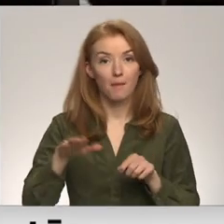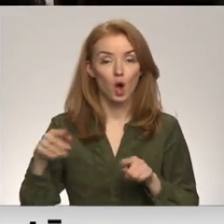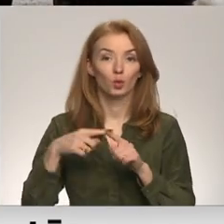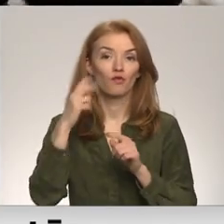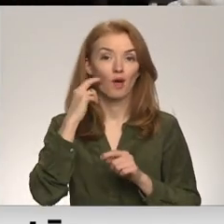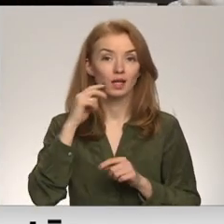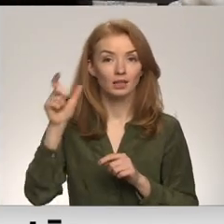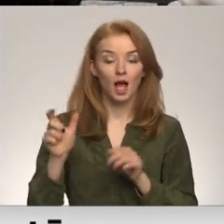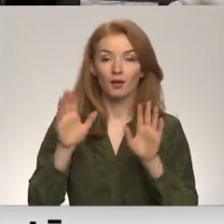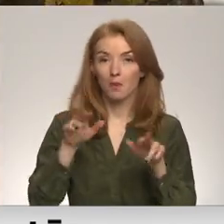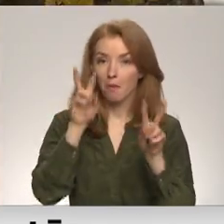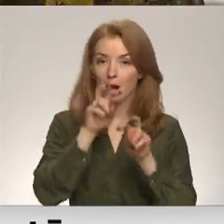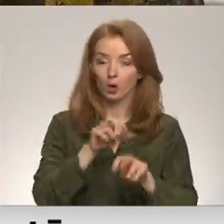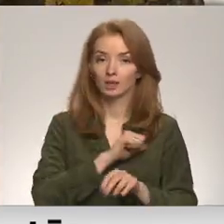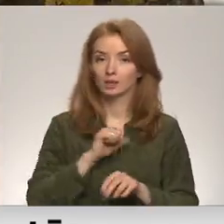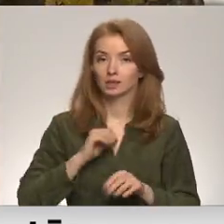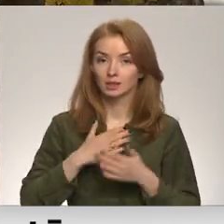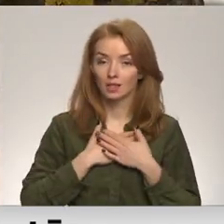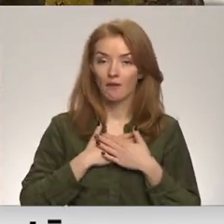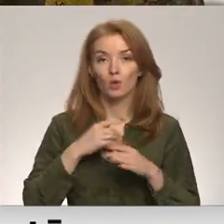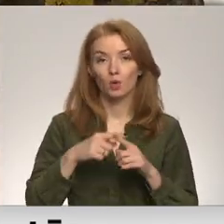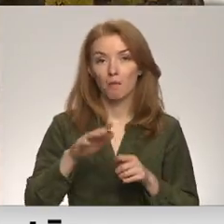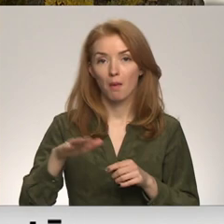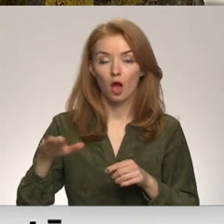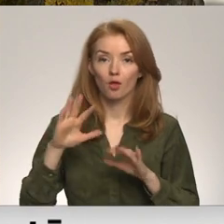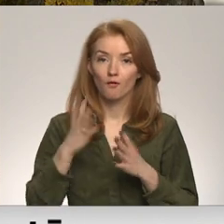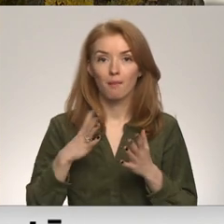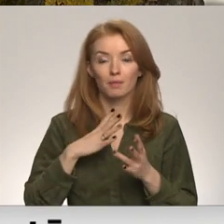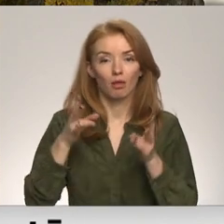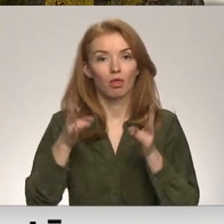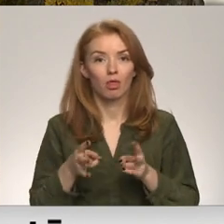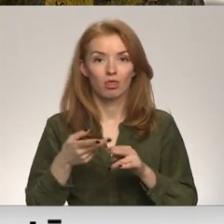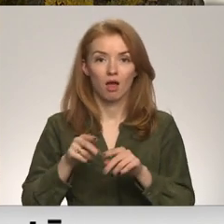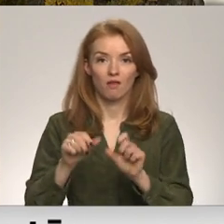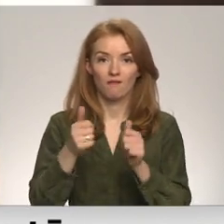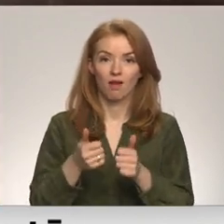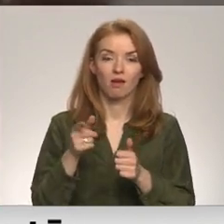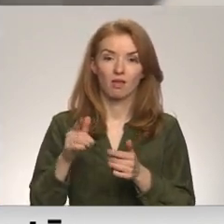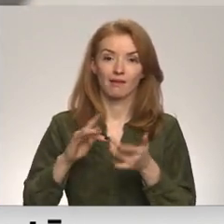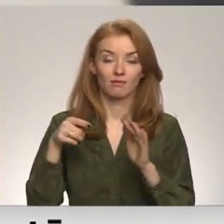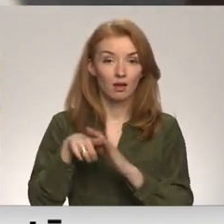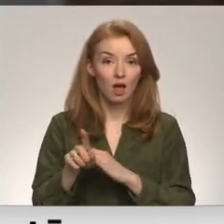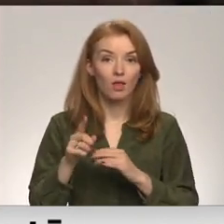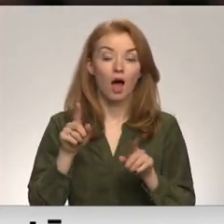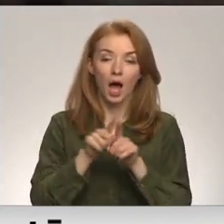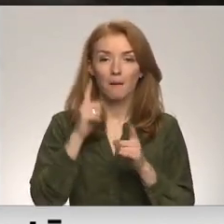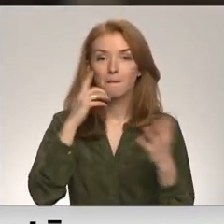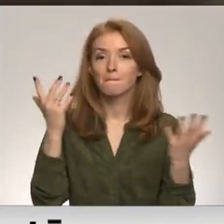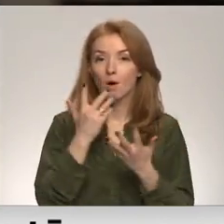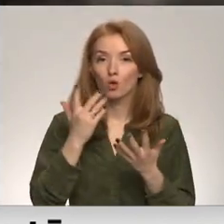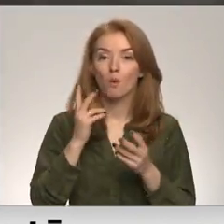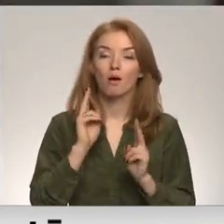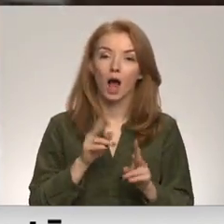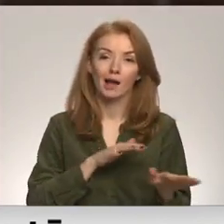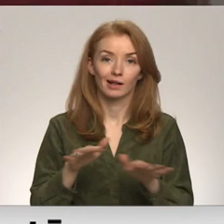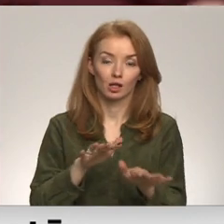vecāki varētu pārbaudīt sevi un bērnu, vai nav saskāršies ar pavedināšanas mēģinājumiem internetā, un padomi, kā rīkoties, ja ir aizdomas,